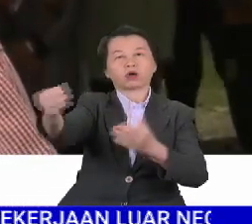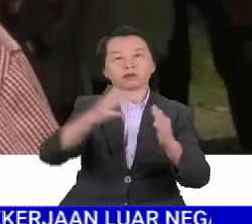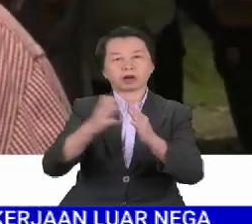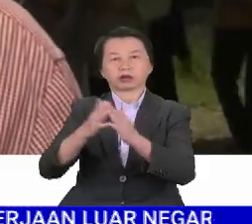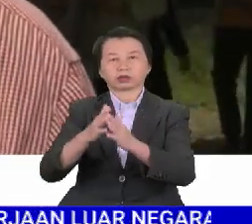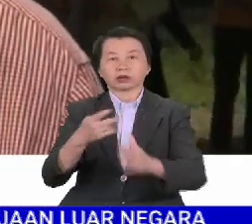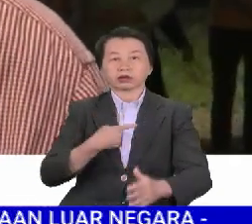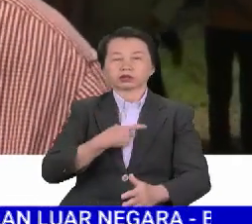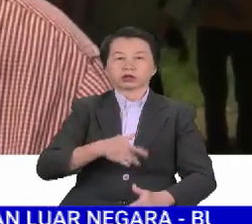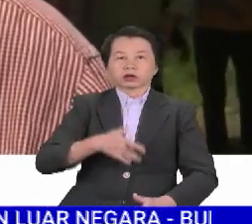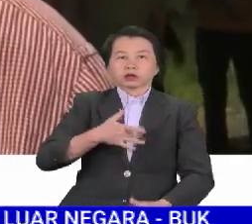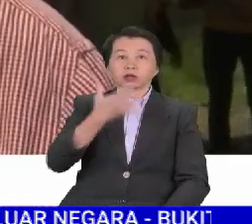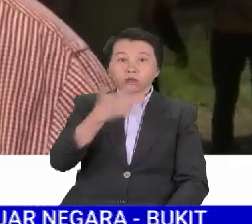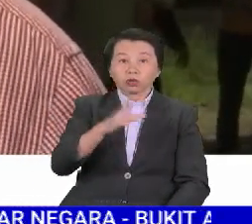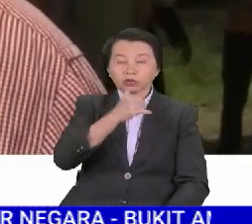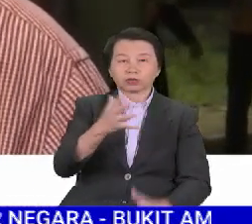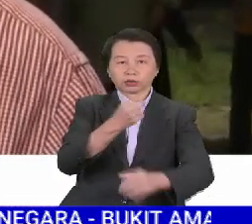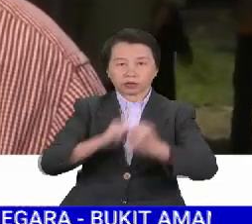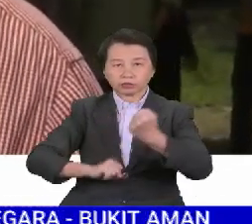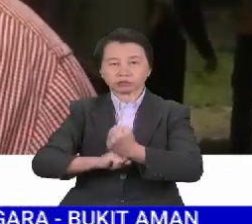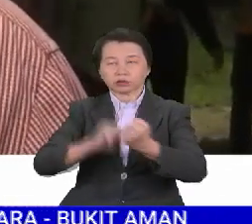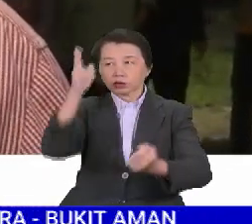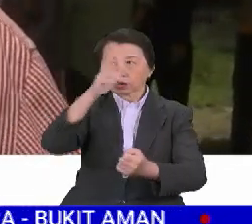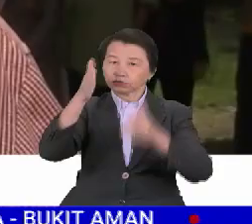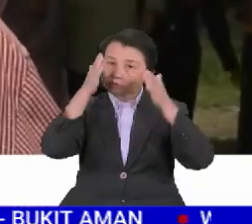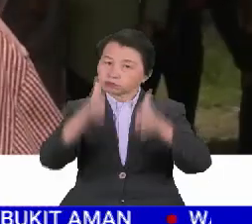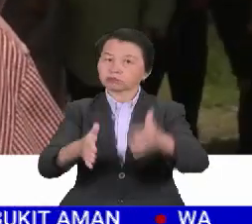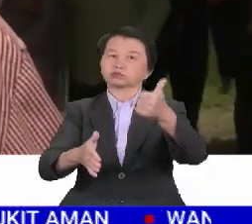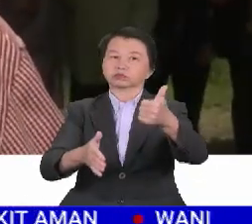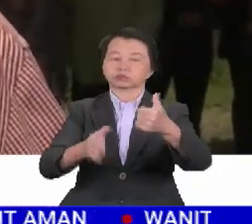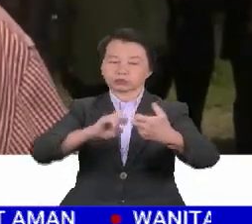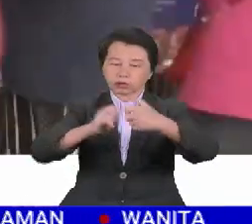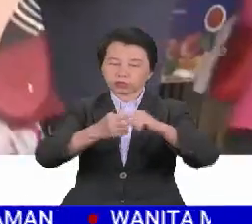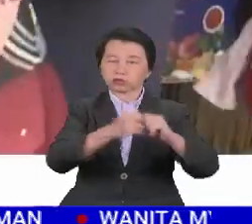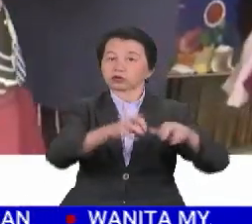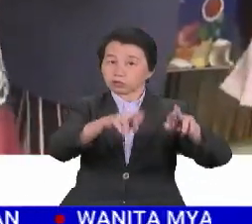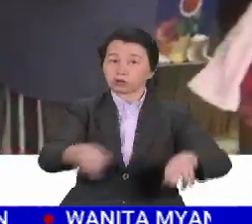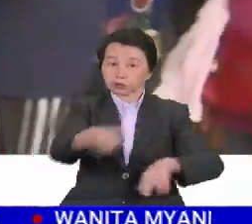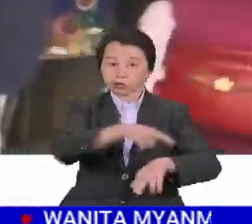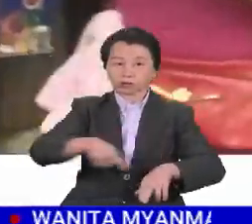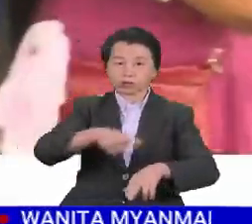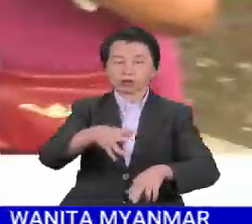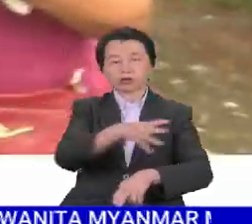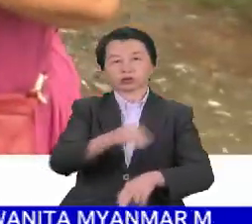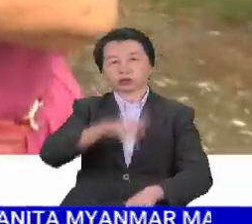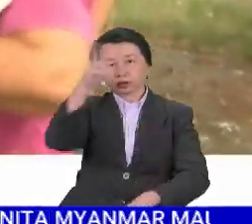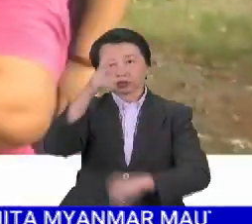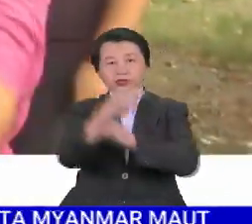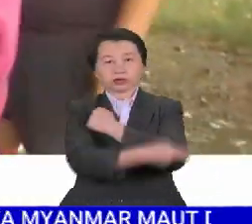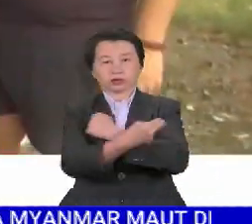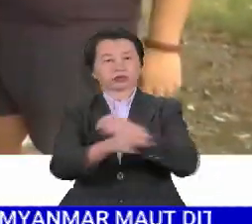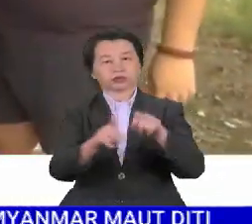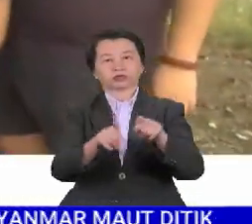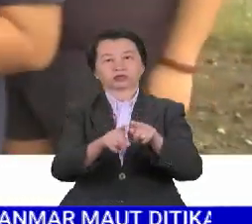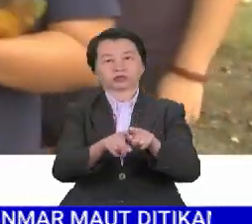merasa bertuahlah kerana mendapat kerajaan yang prihatin pada permasalahan rakyat dan bagi juga begitu juga kerajaan negeri.